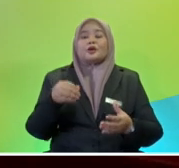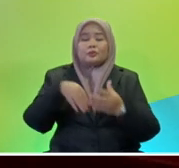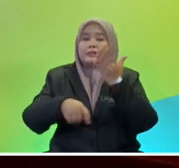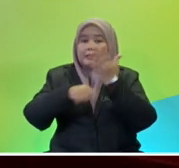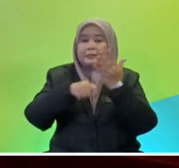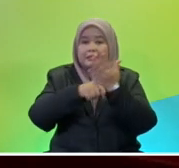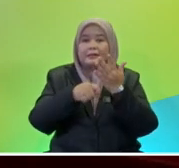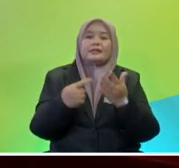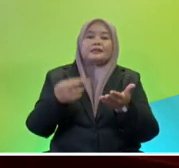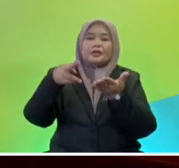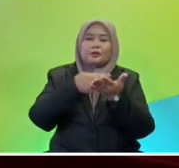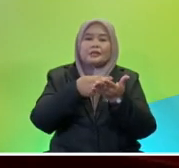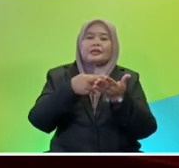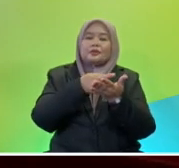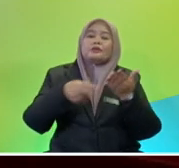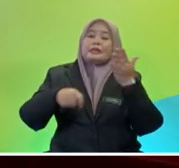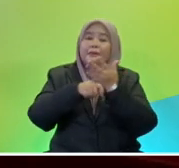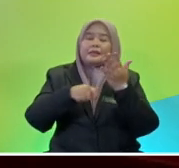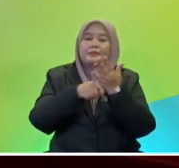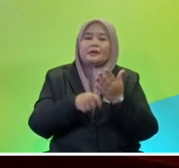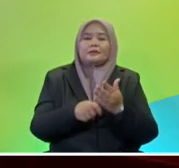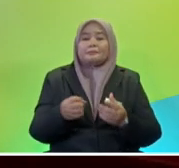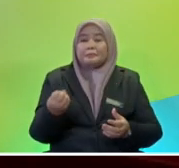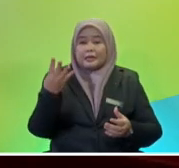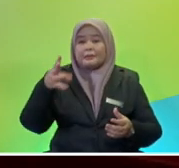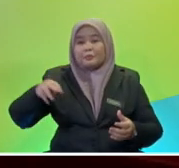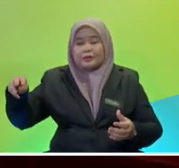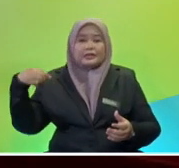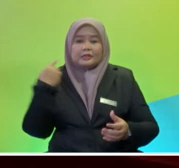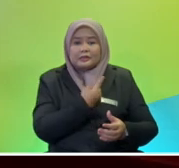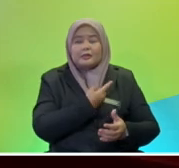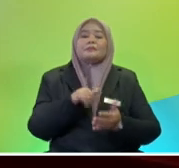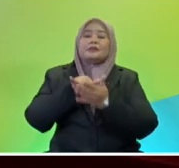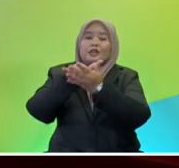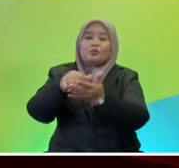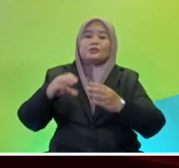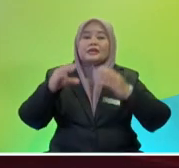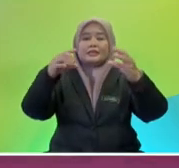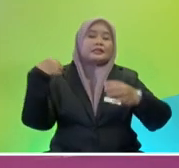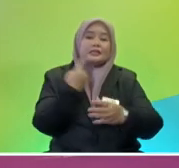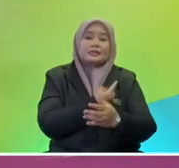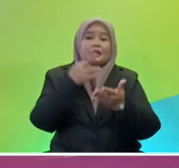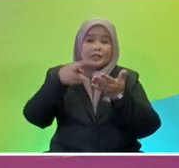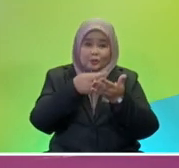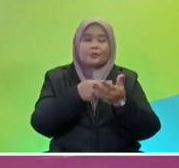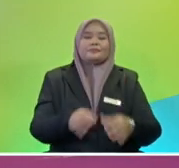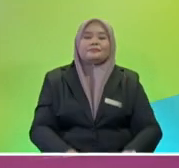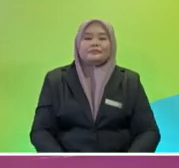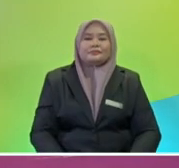kita record kan pertambahan perkembangan murid kita begitu cari kita mereka Ustazah